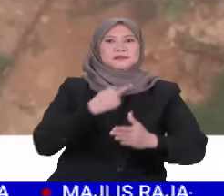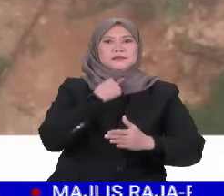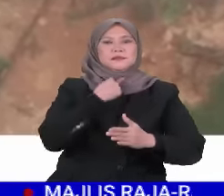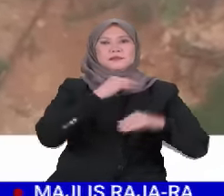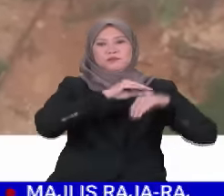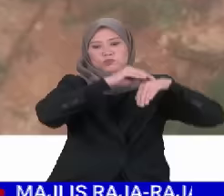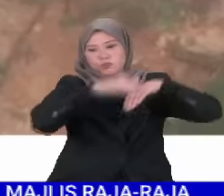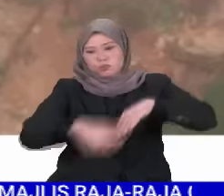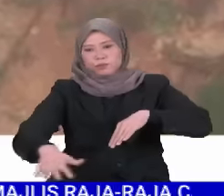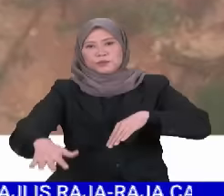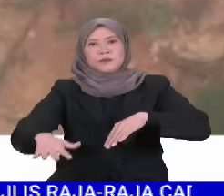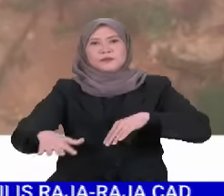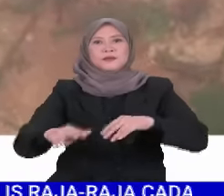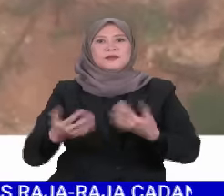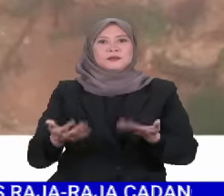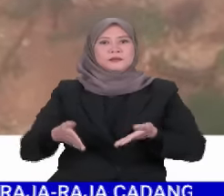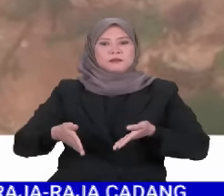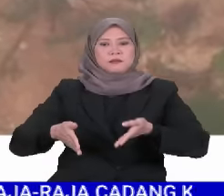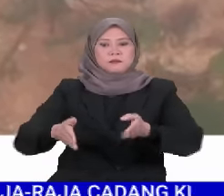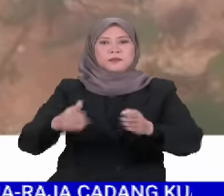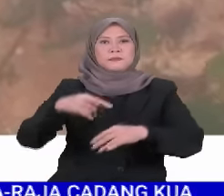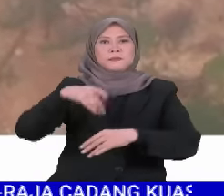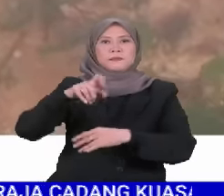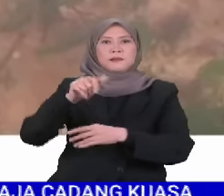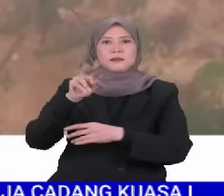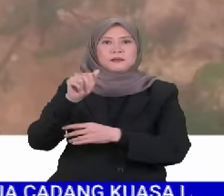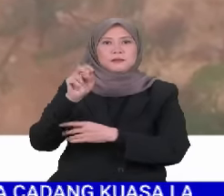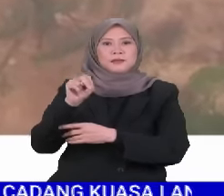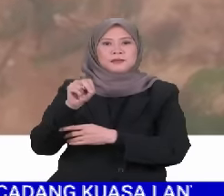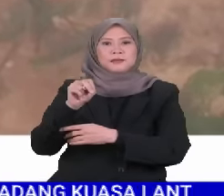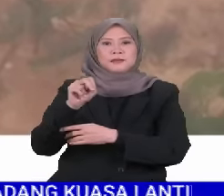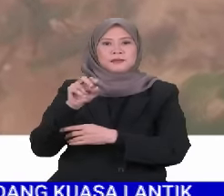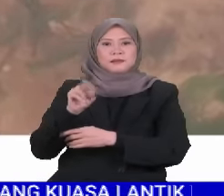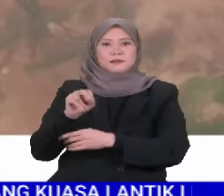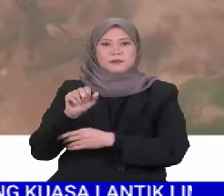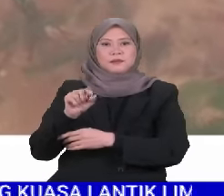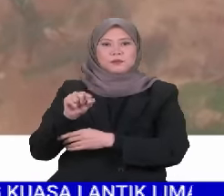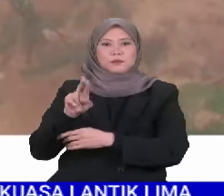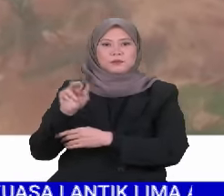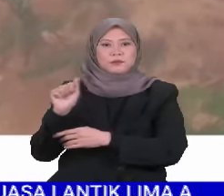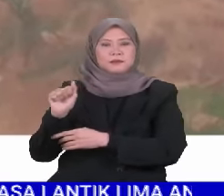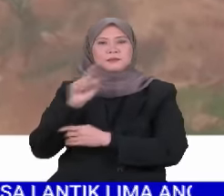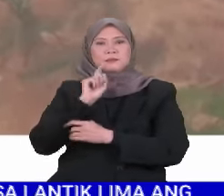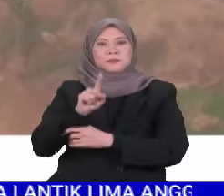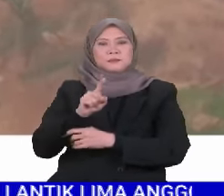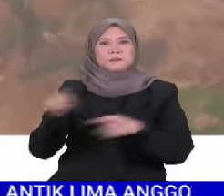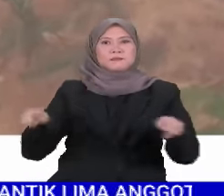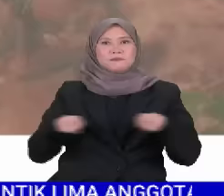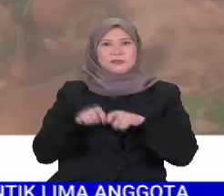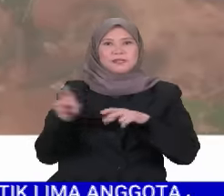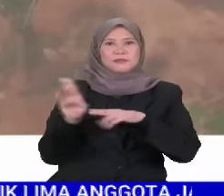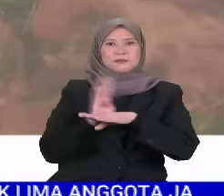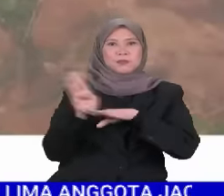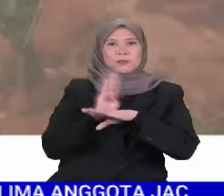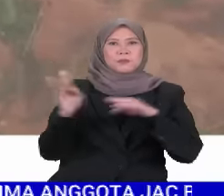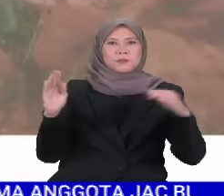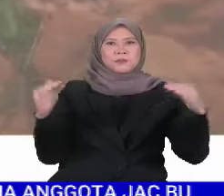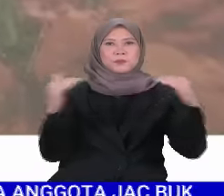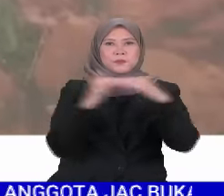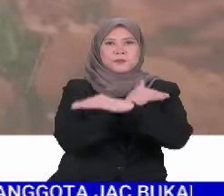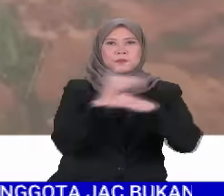runtuhan mencucikan laluan ke pelabuhan paranagua yang merupakan pelabuhan kedua paling sibuk di Brazil untuk